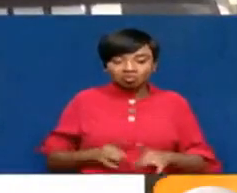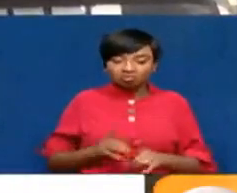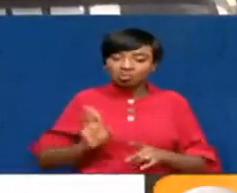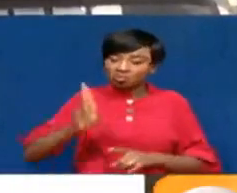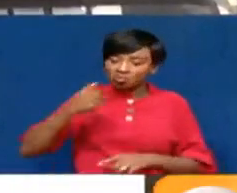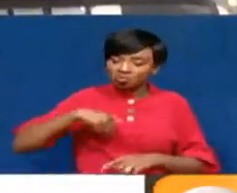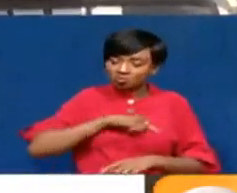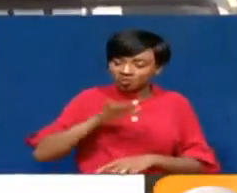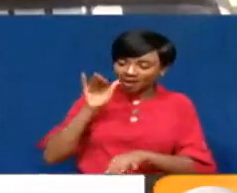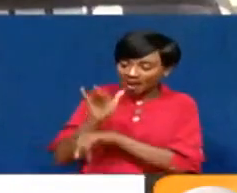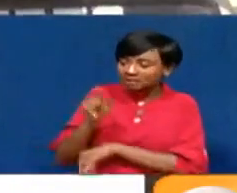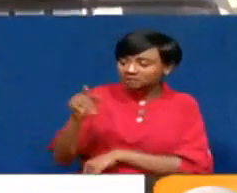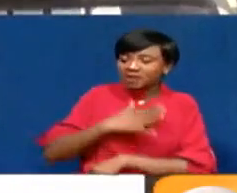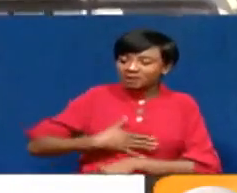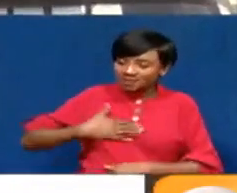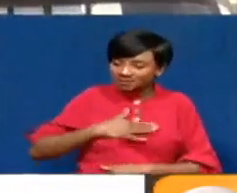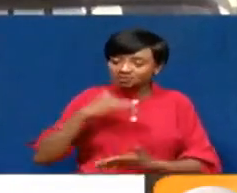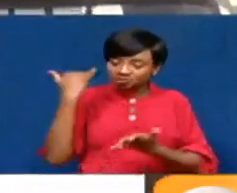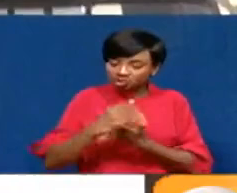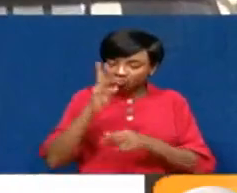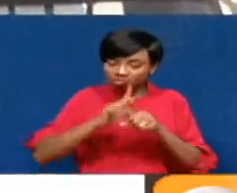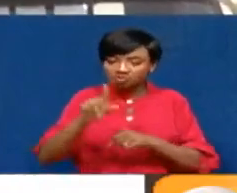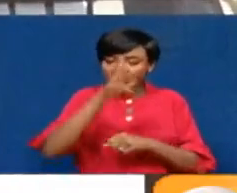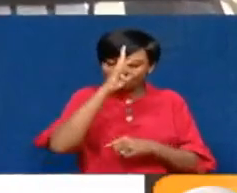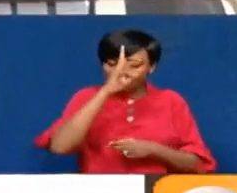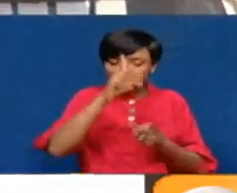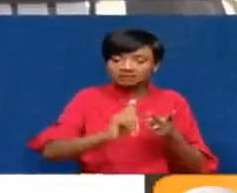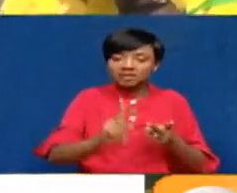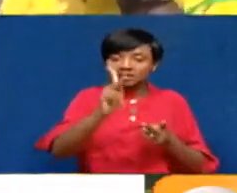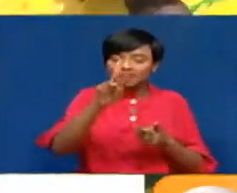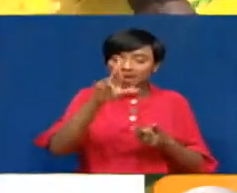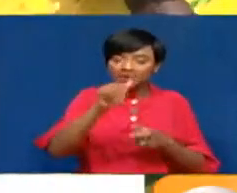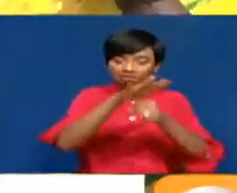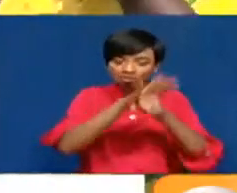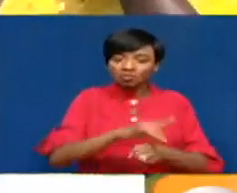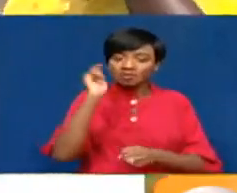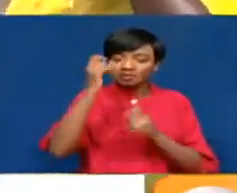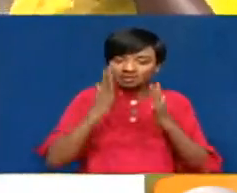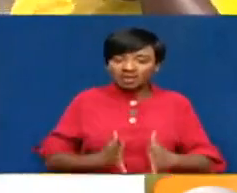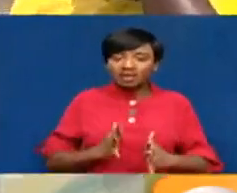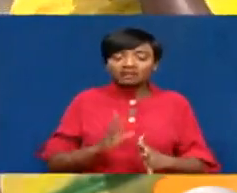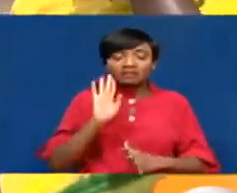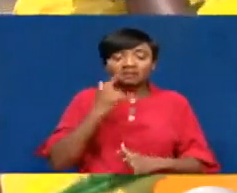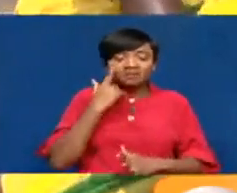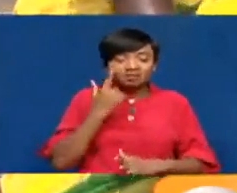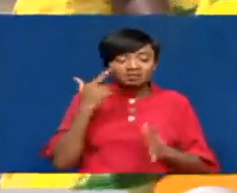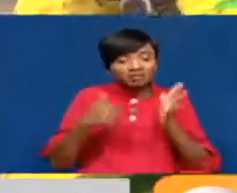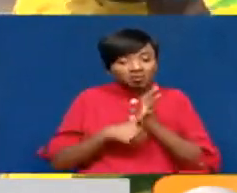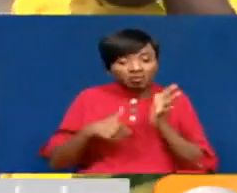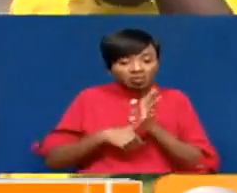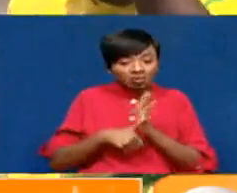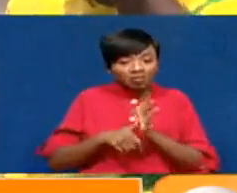you, wache kutumia polisi na Kenya Revenue Authority. Hii watu ya hapa, shida ya